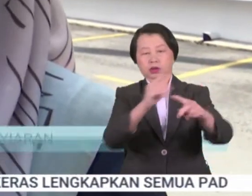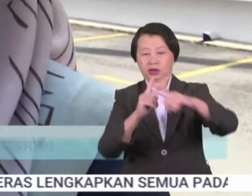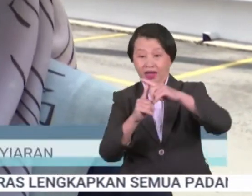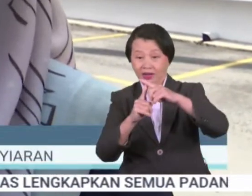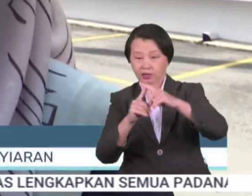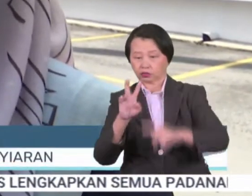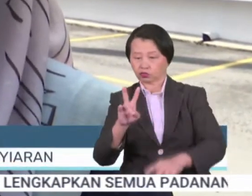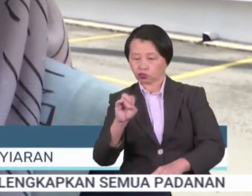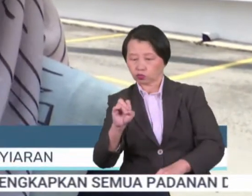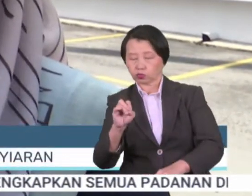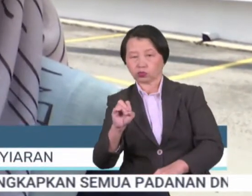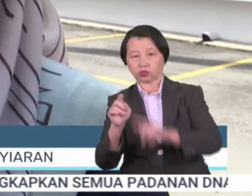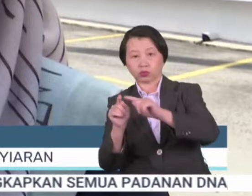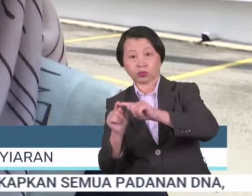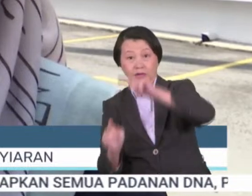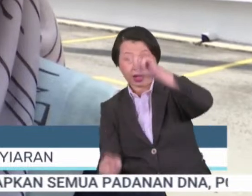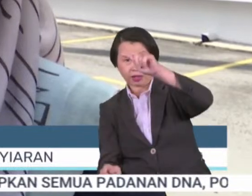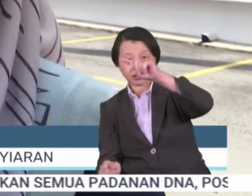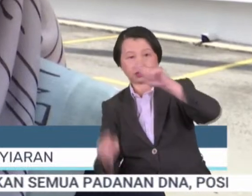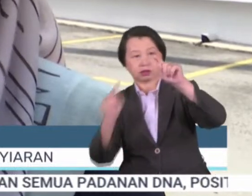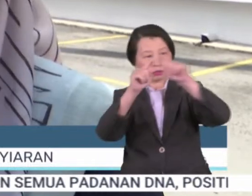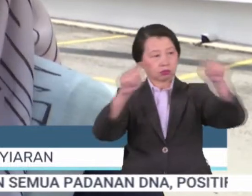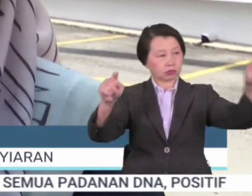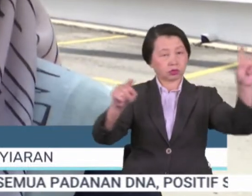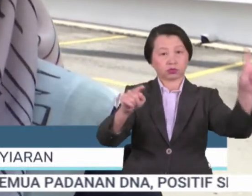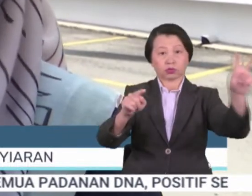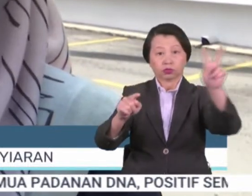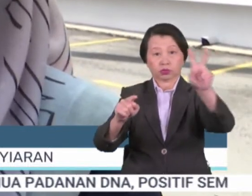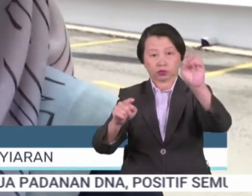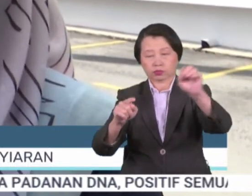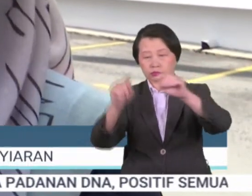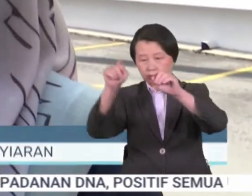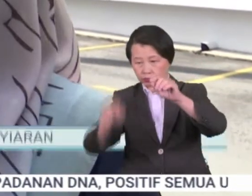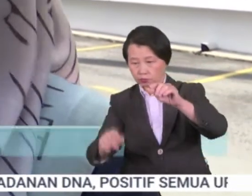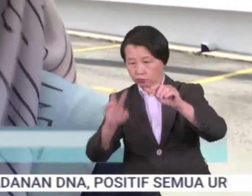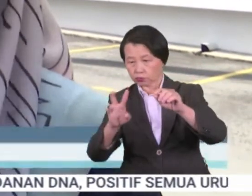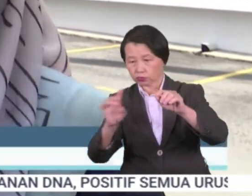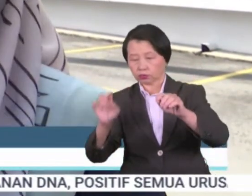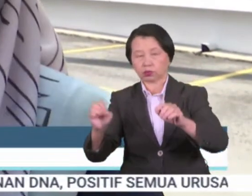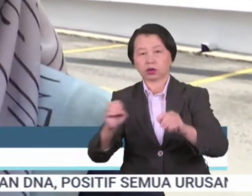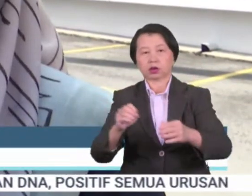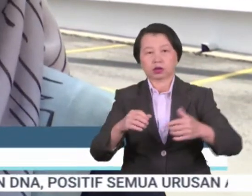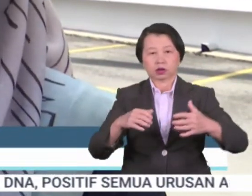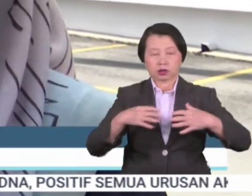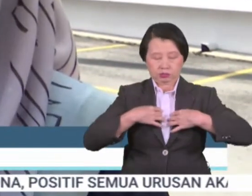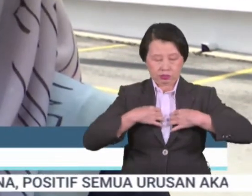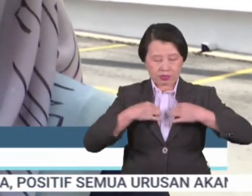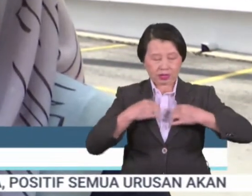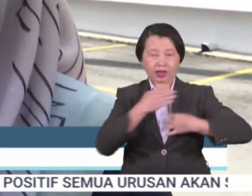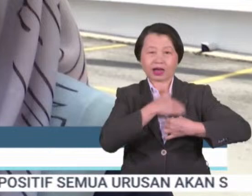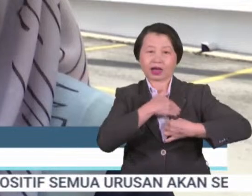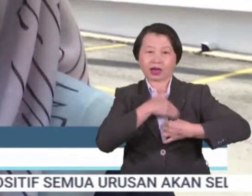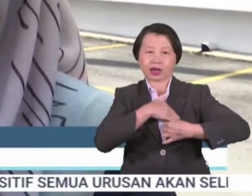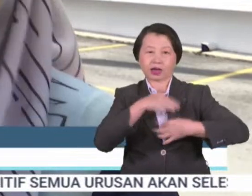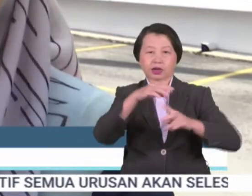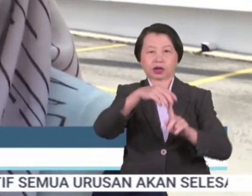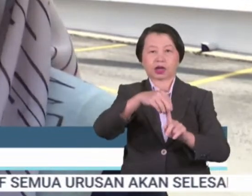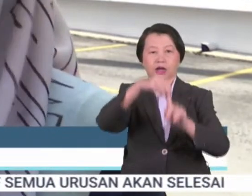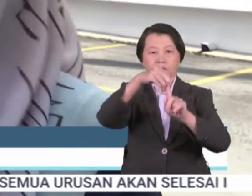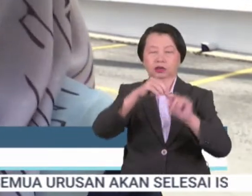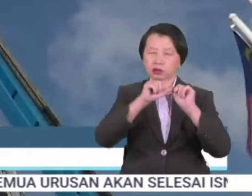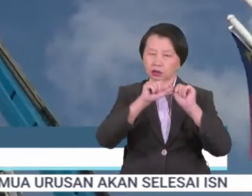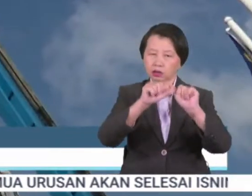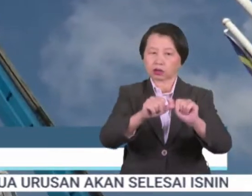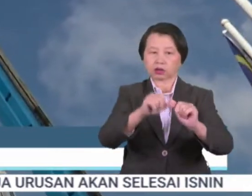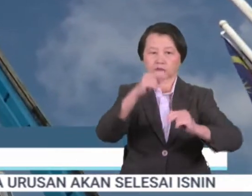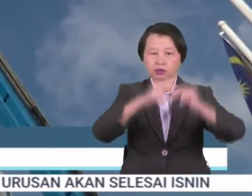kaki ianya menggunakan material yang khas supaya ianya kekal